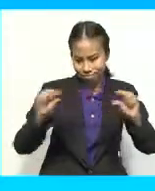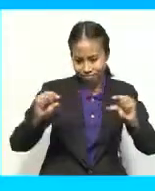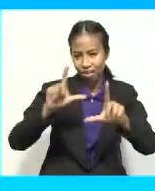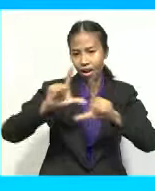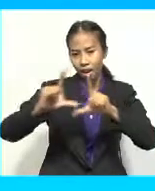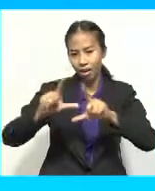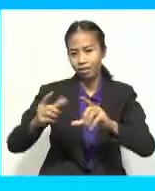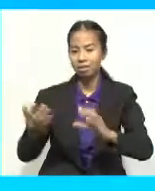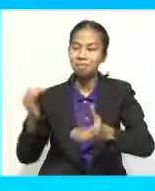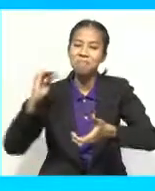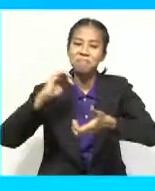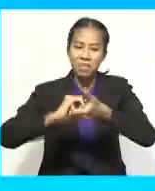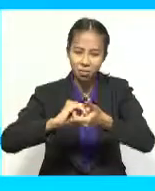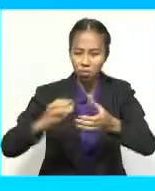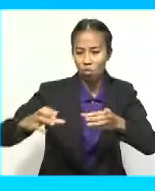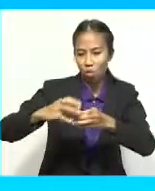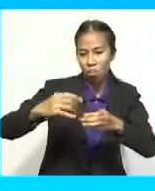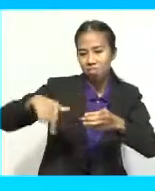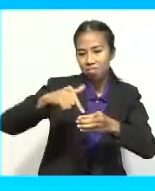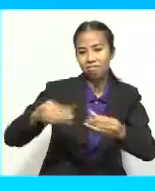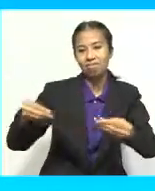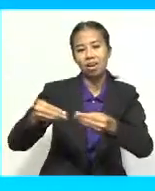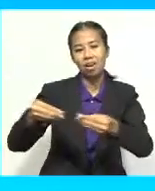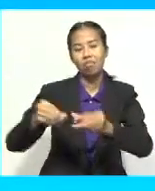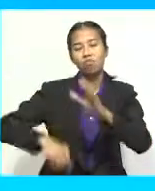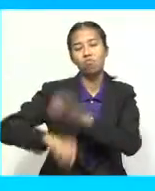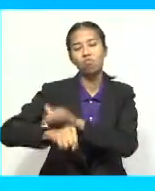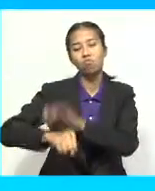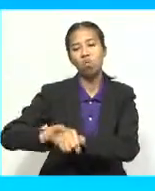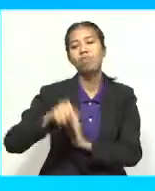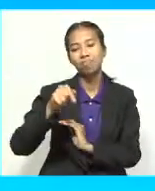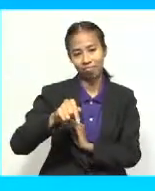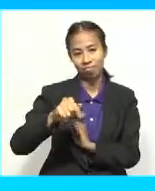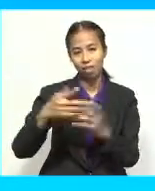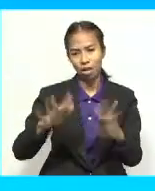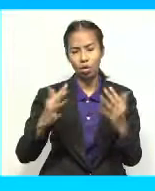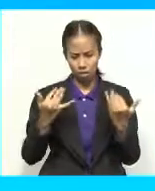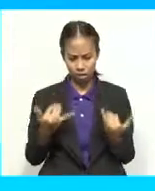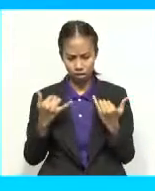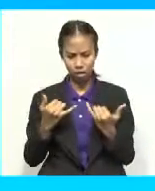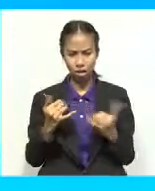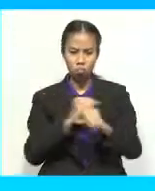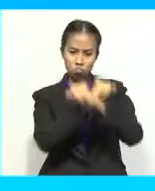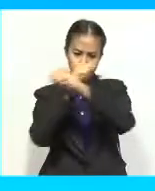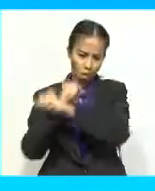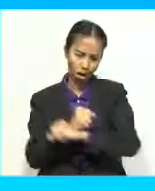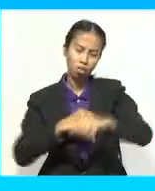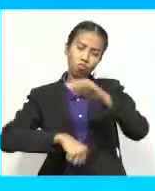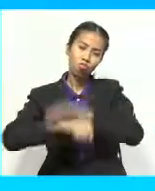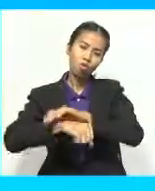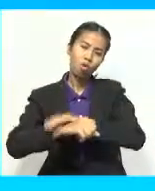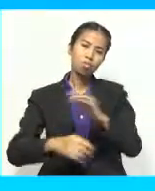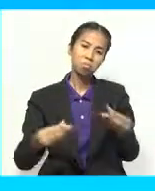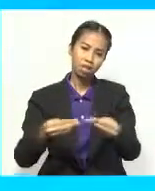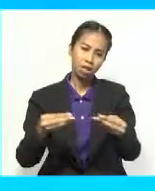ความเพื่อชวนให้ผู้รับเนี่ยเข้ากลุ่มไปเข้าสู่การพนันบอลค่ะส่วนการเฝ้าการพนันบอลหลังจากที่เมื่อคืนที่ผ่านมานะคะ